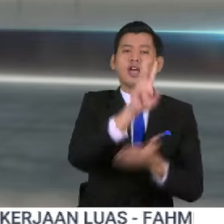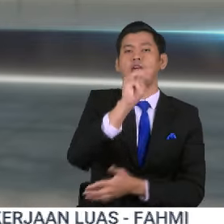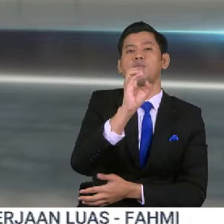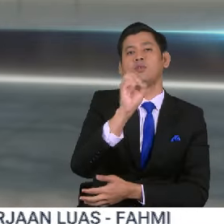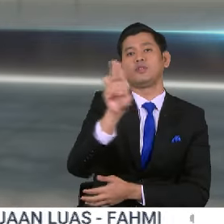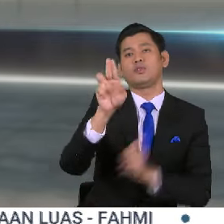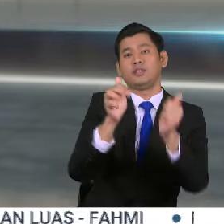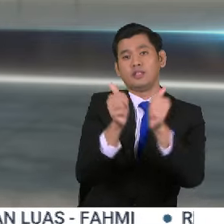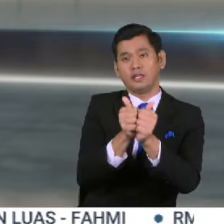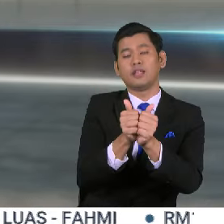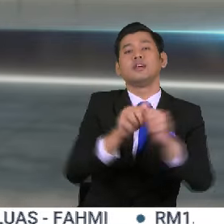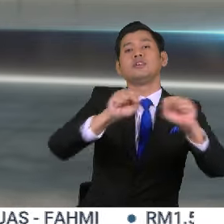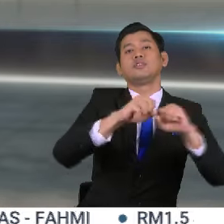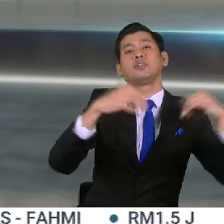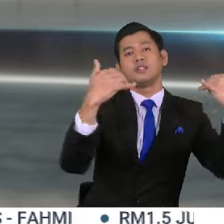Serikat